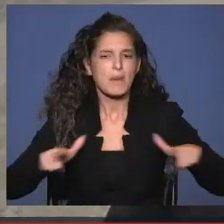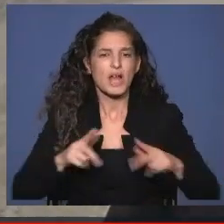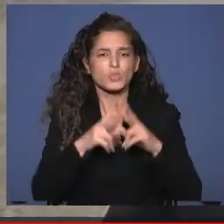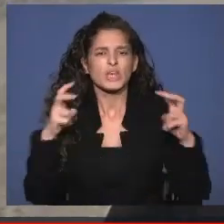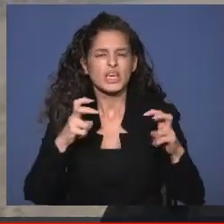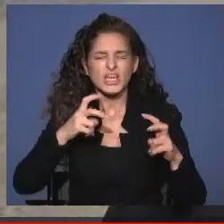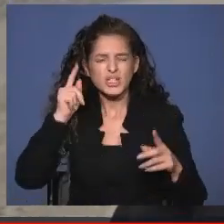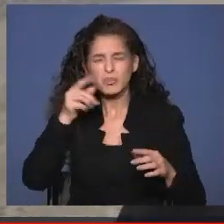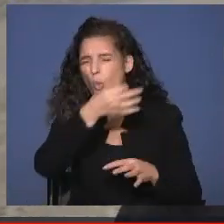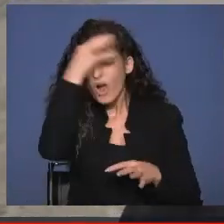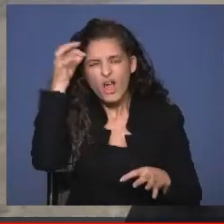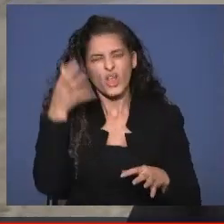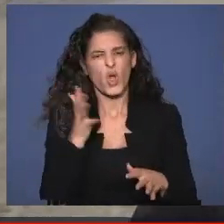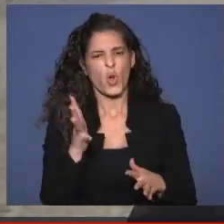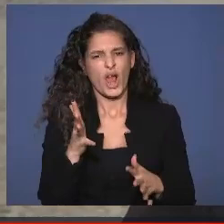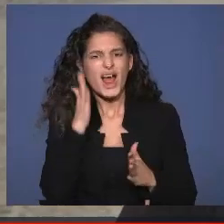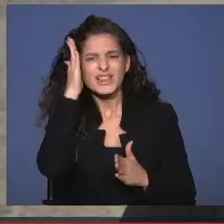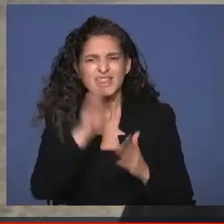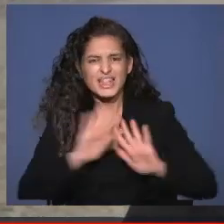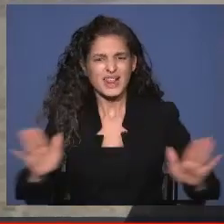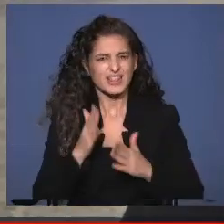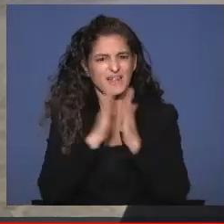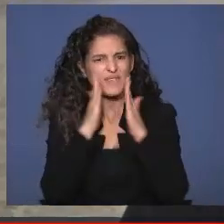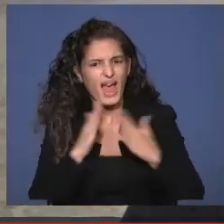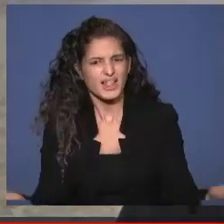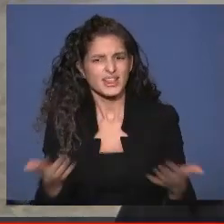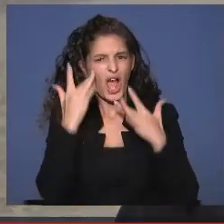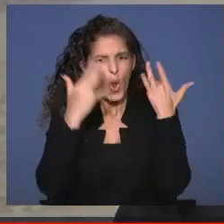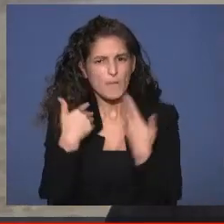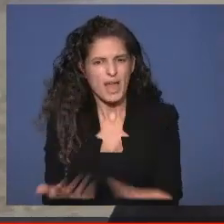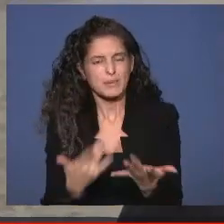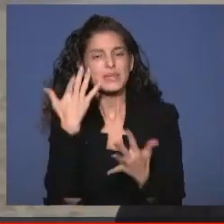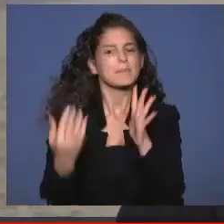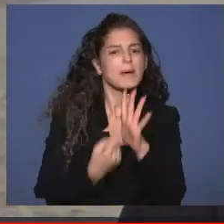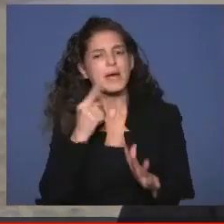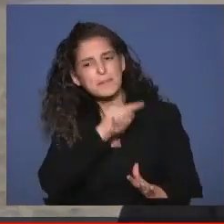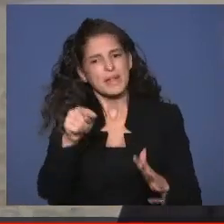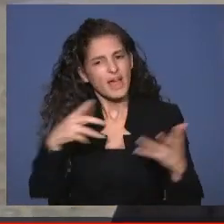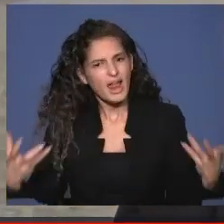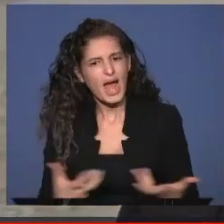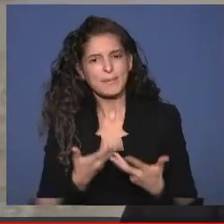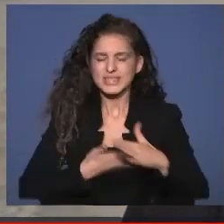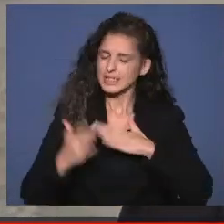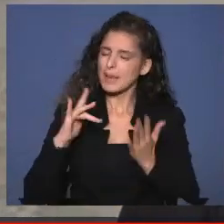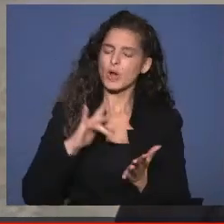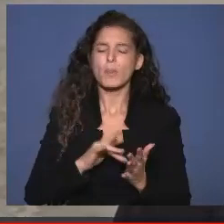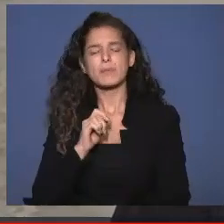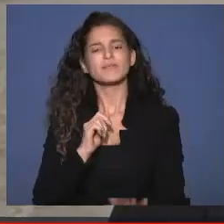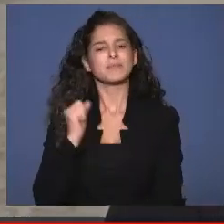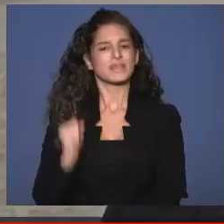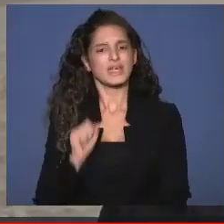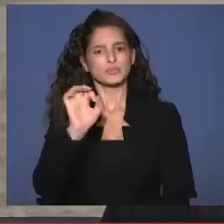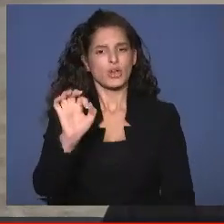מוקד גורל, עיר בלי עתיד, בלי תקווה, בלי חלום. מתי פעם אחת ירדת עלם, יצאת מהמקום מבטחים